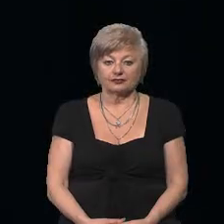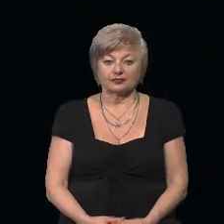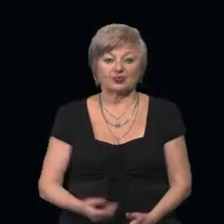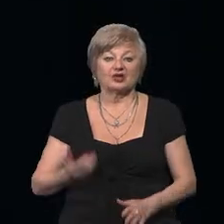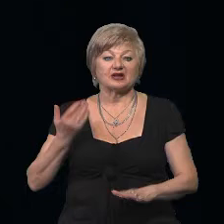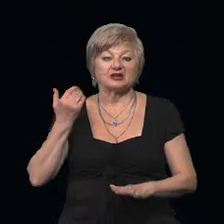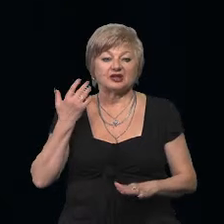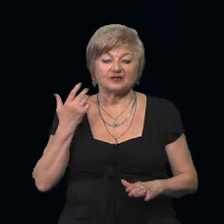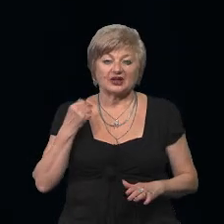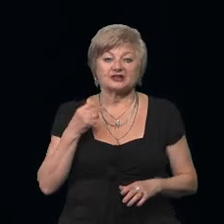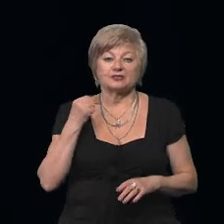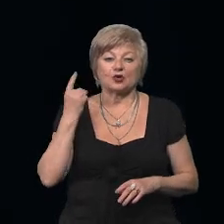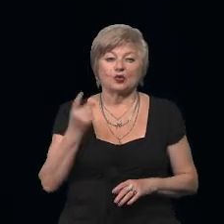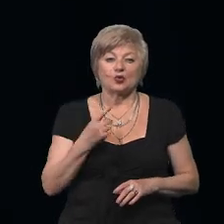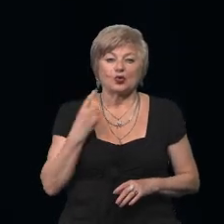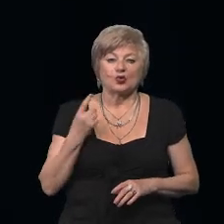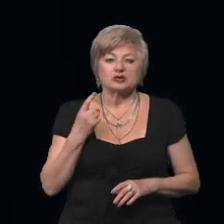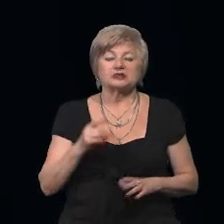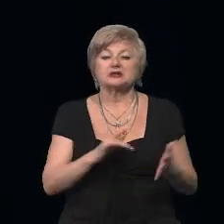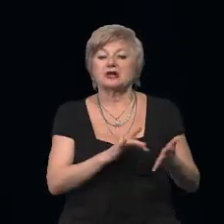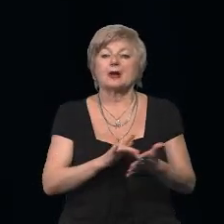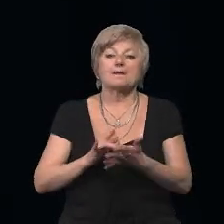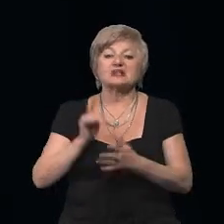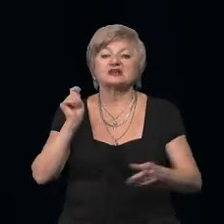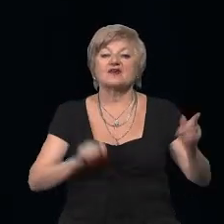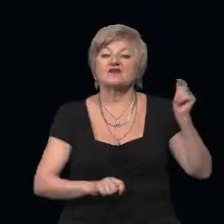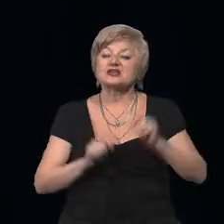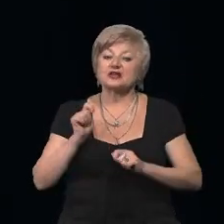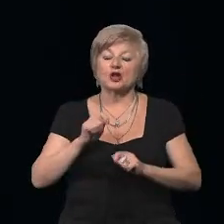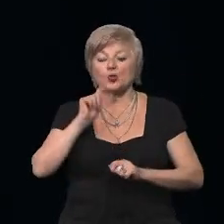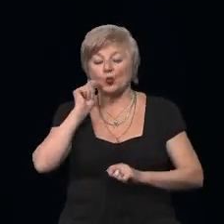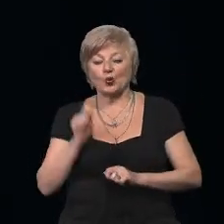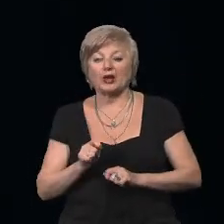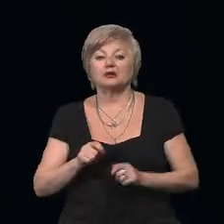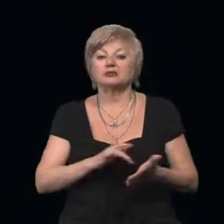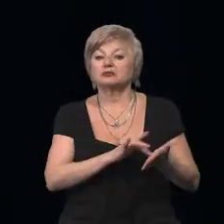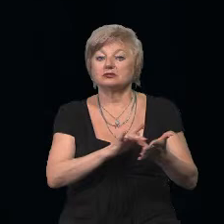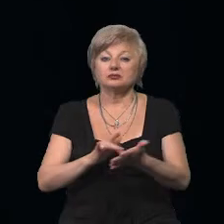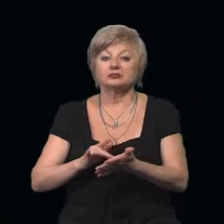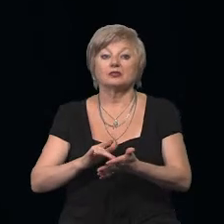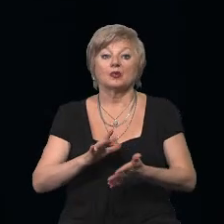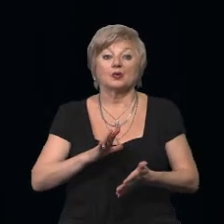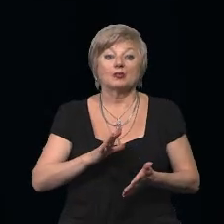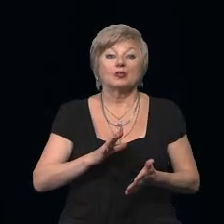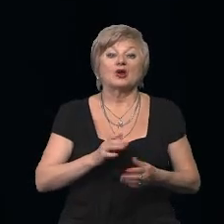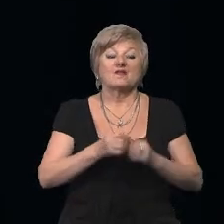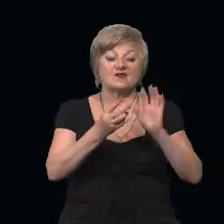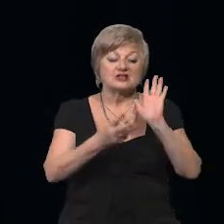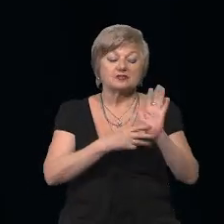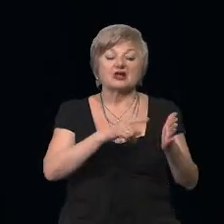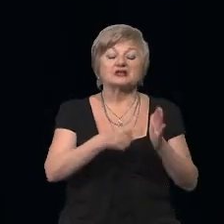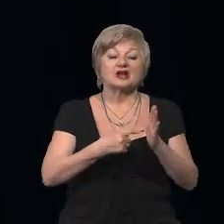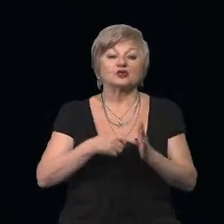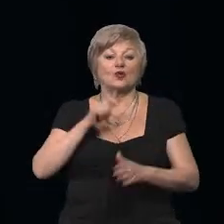Нещодавно у Запорізькій області відгримів мандрівний фестиваль «З країни в Україну». Він відбувався у 18 містах України,